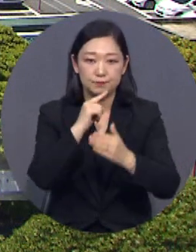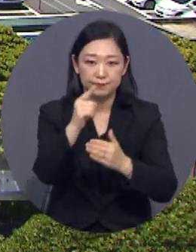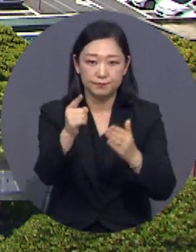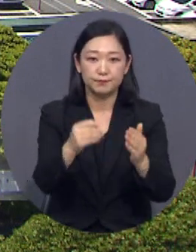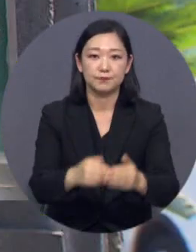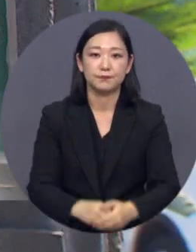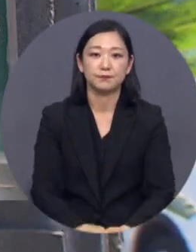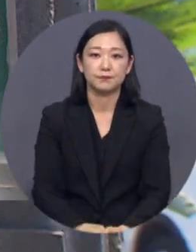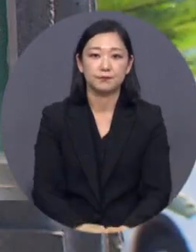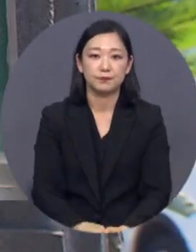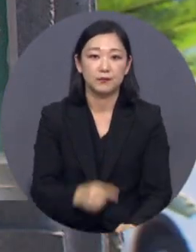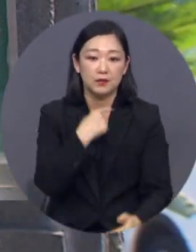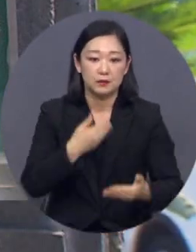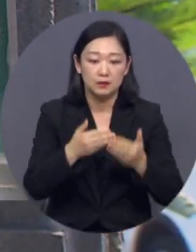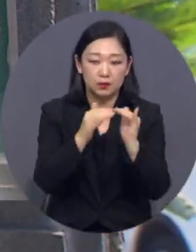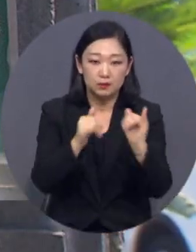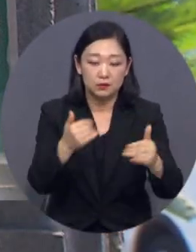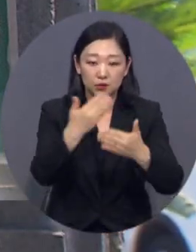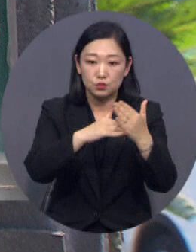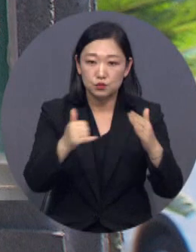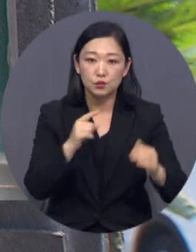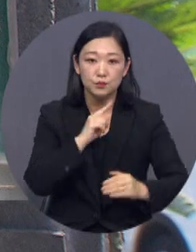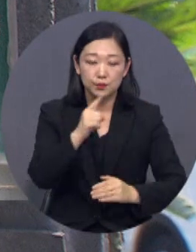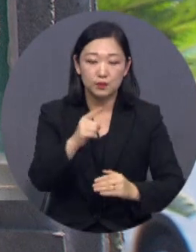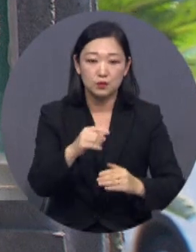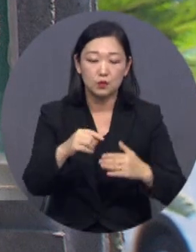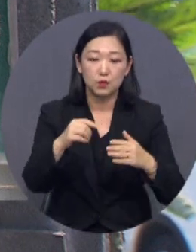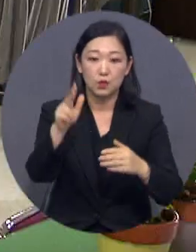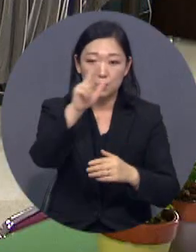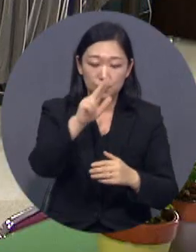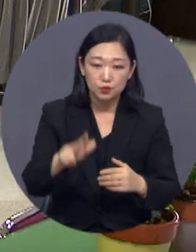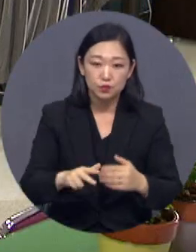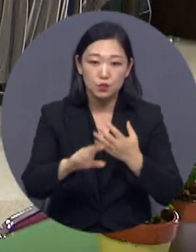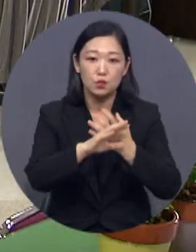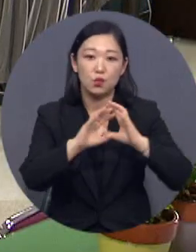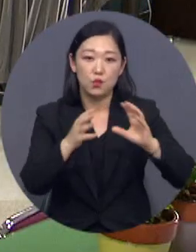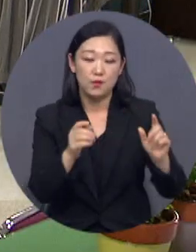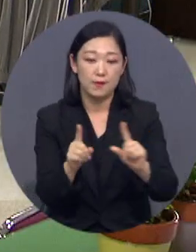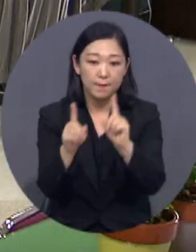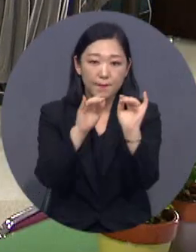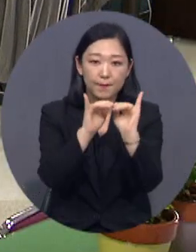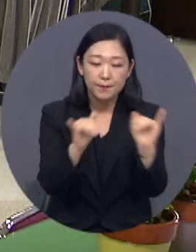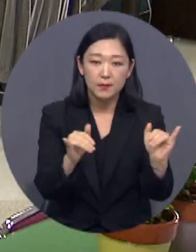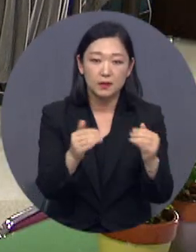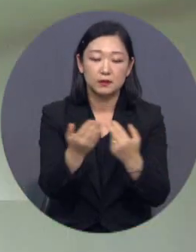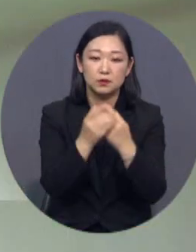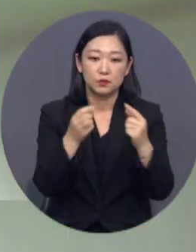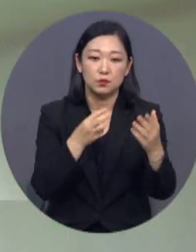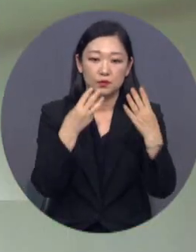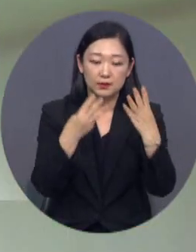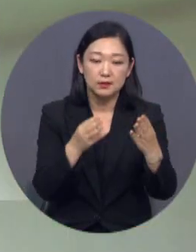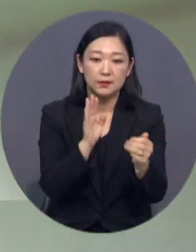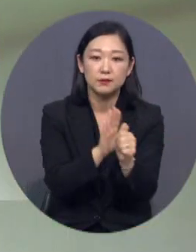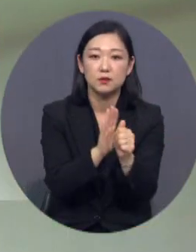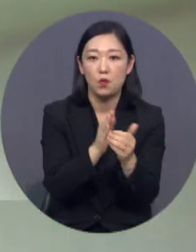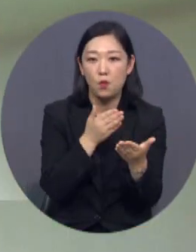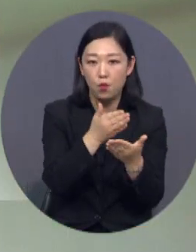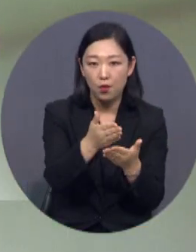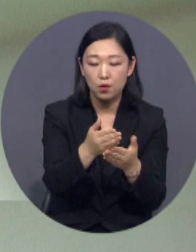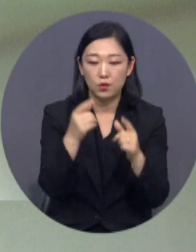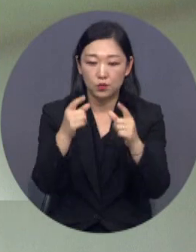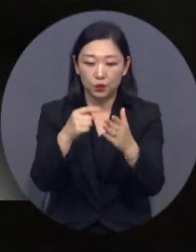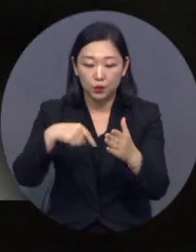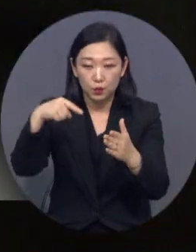받습니다 희생자와 유족신고는 도외와 국외에 거주자인 경우 제주도 4.3 지원과에서